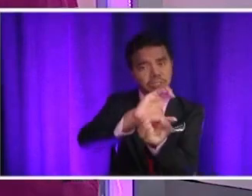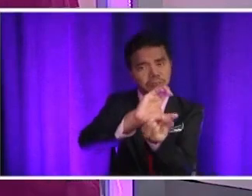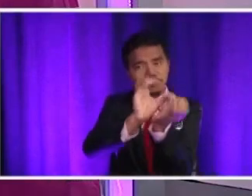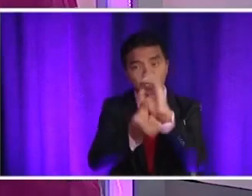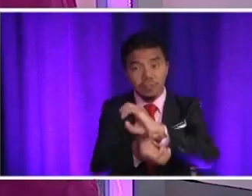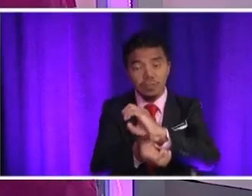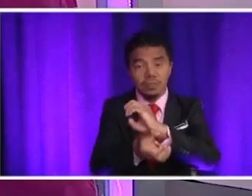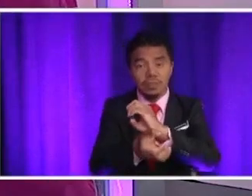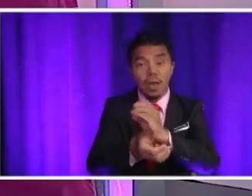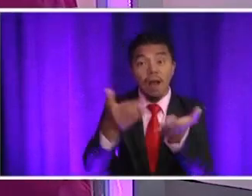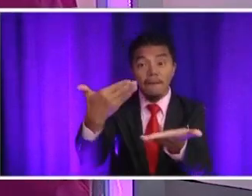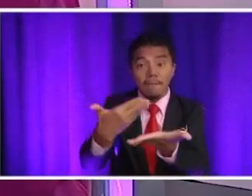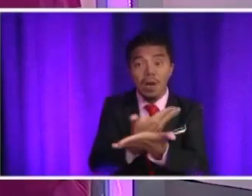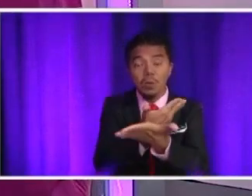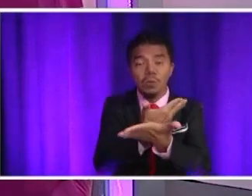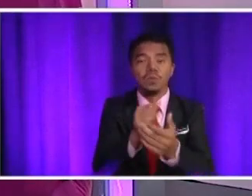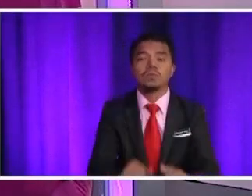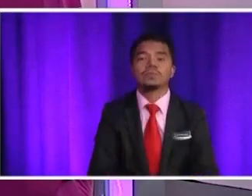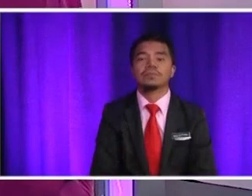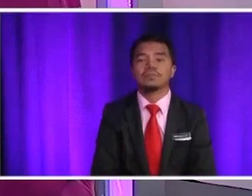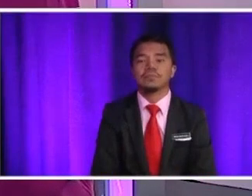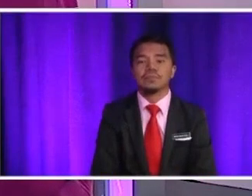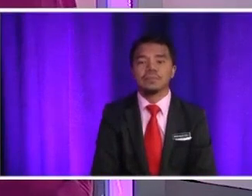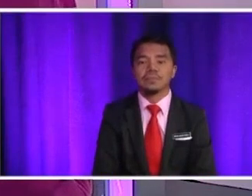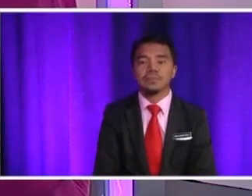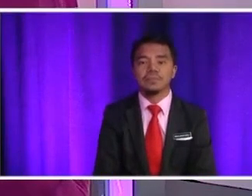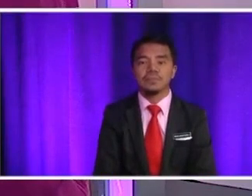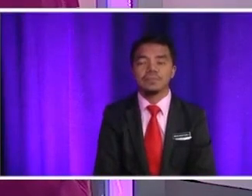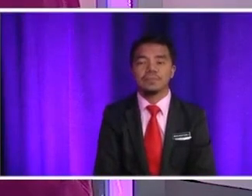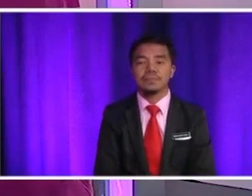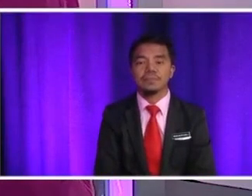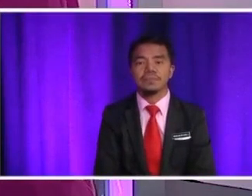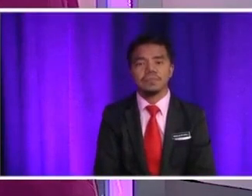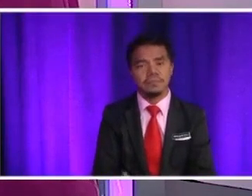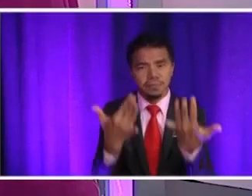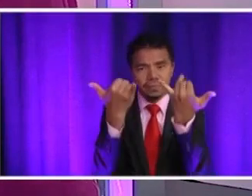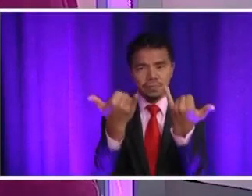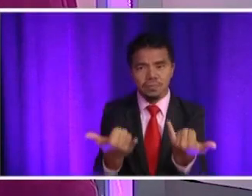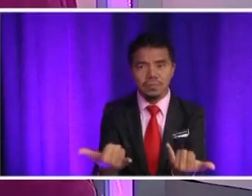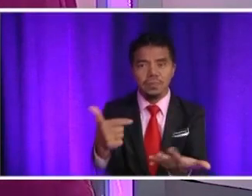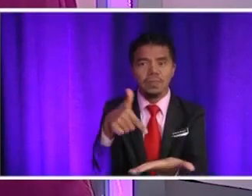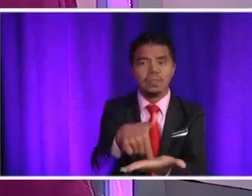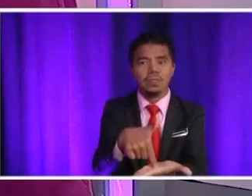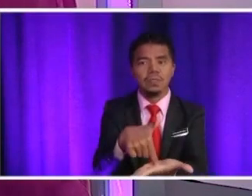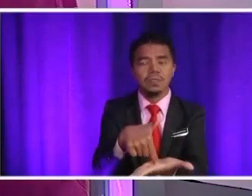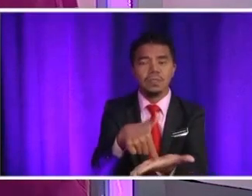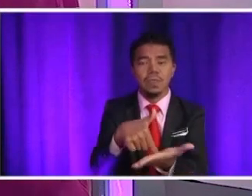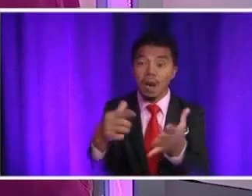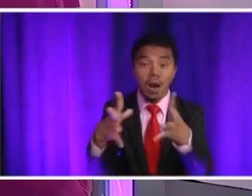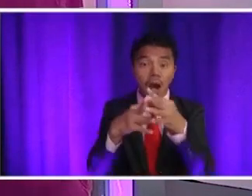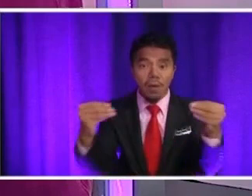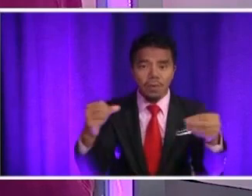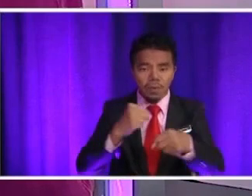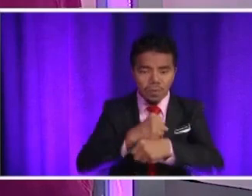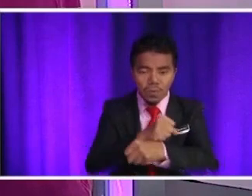itu. Untuk mendapat lebih keuntungan. Dan saya, dan kalau kita lihat sekarang ni, tambah lepas daripada COVID ni,